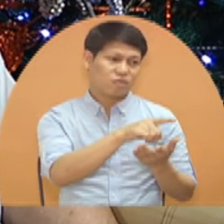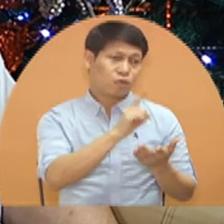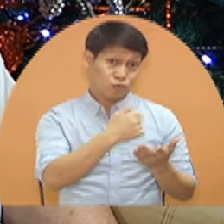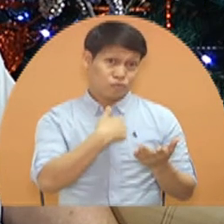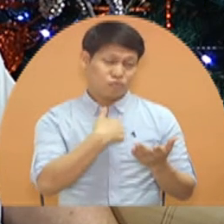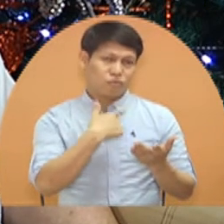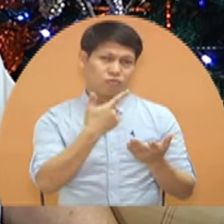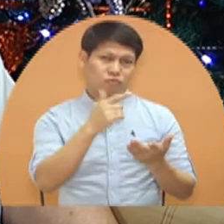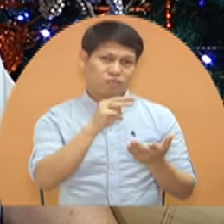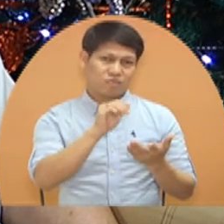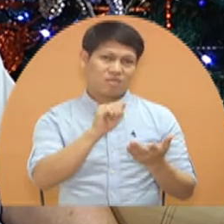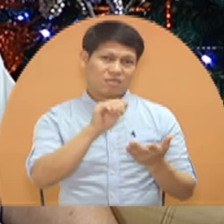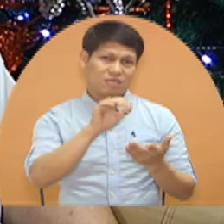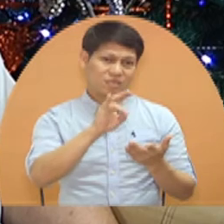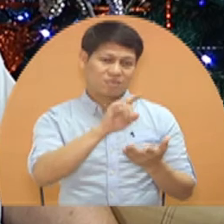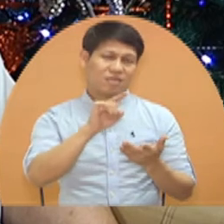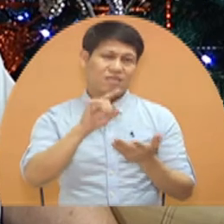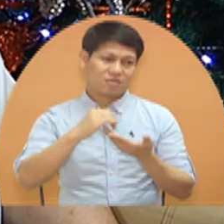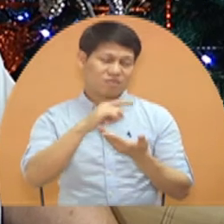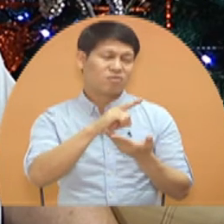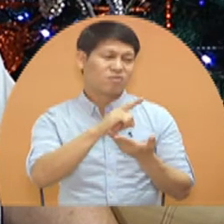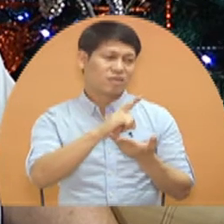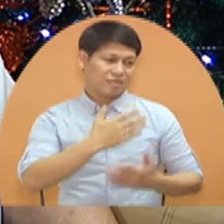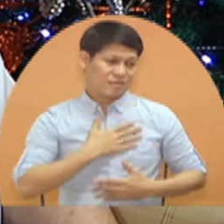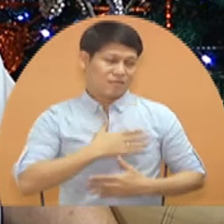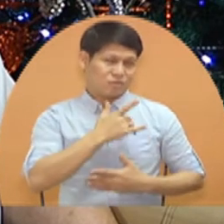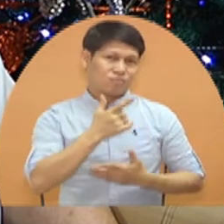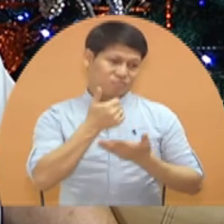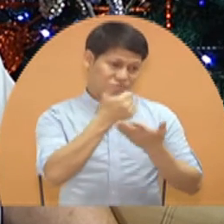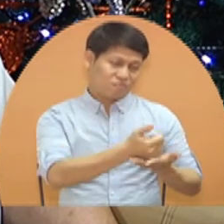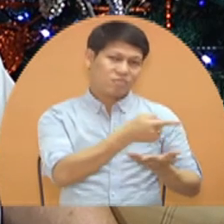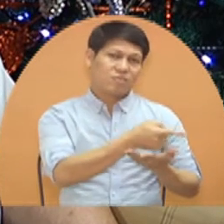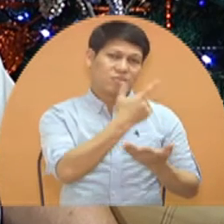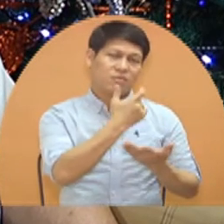malaking karangalan sa amin na kayo ay mapaglingkuran.